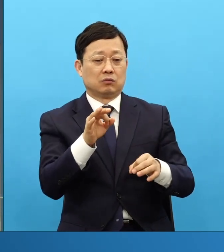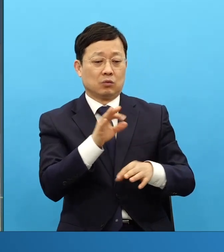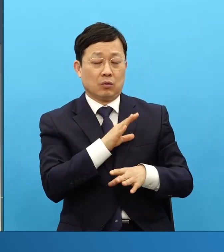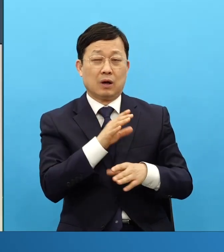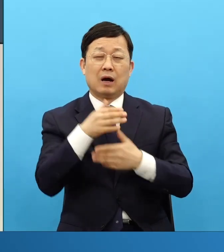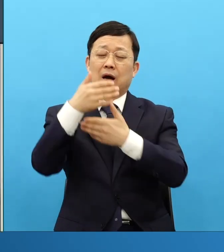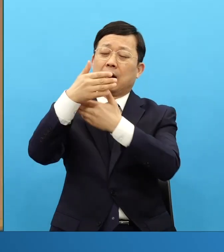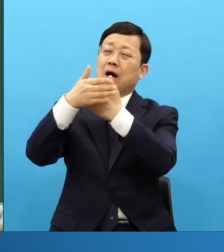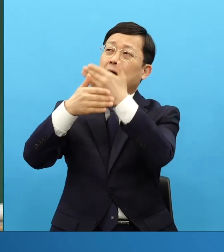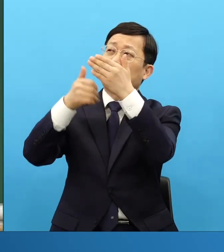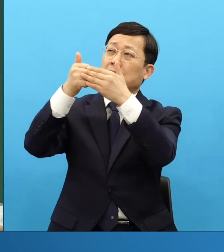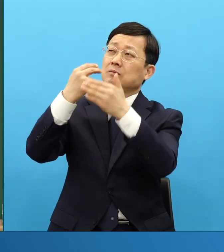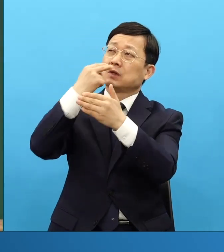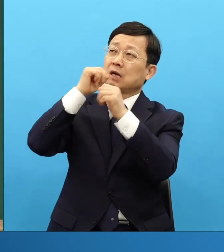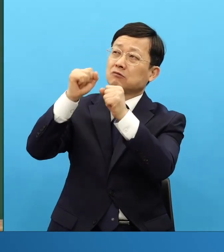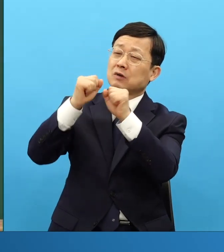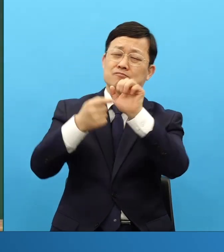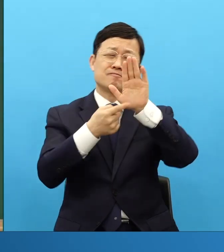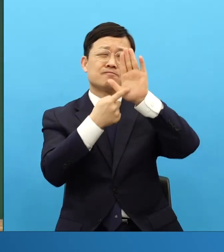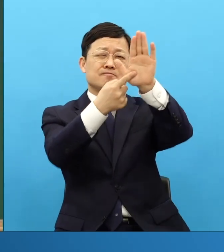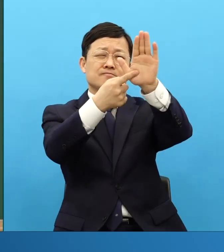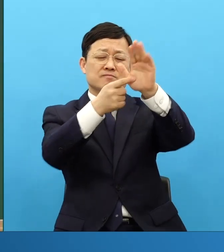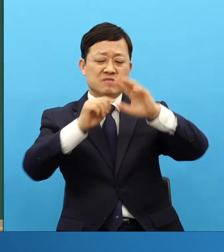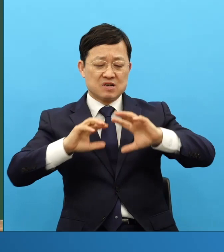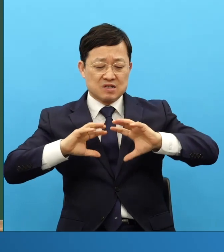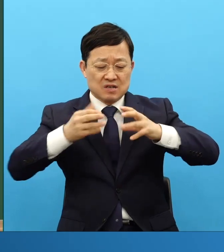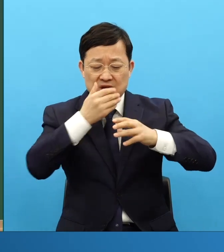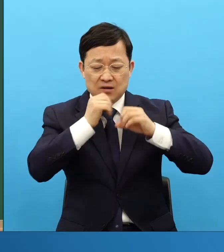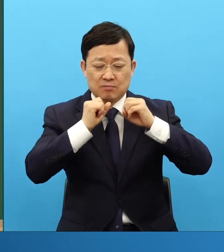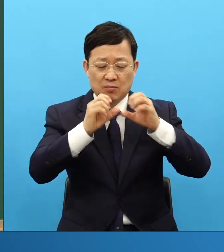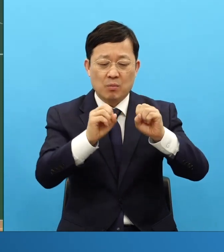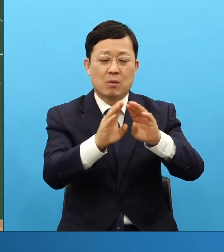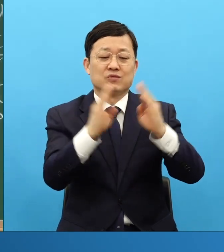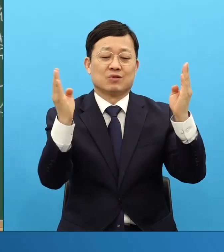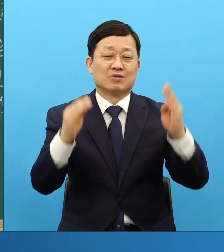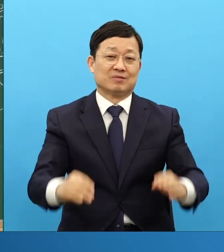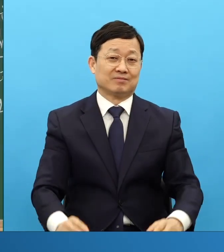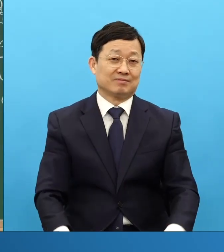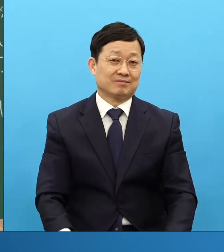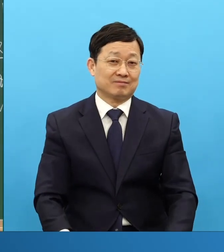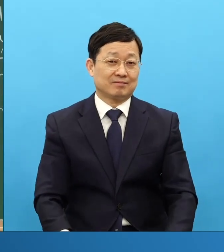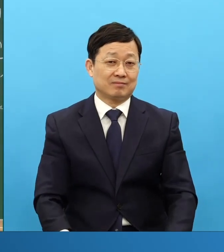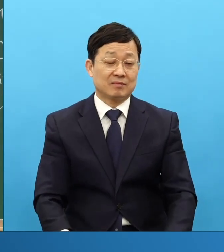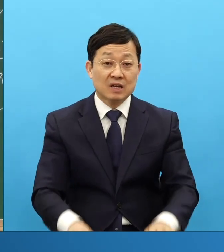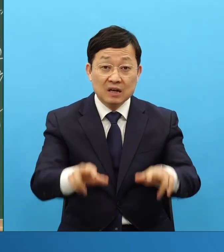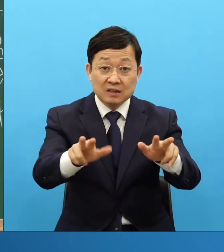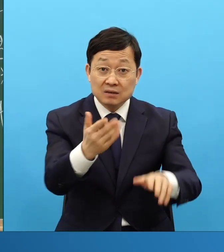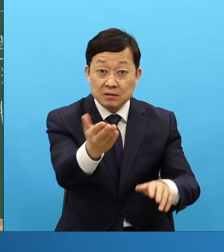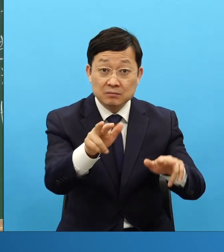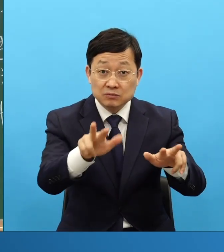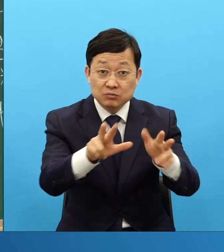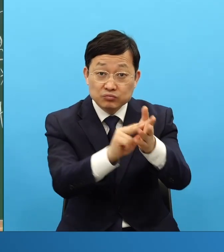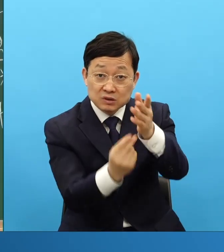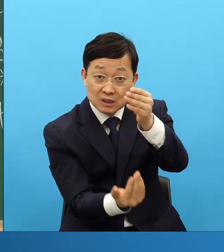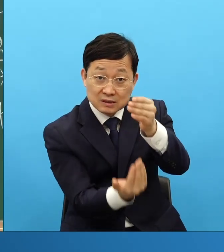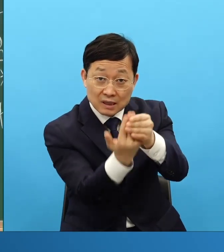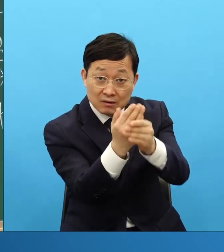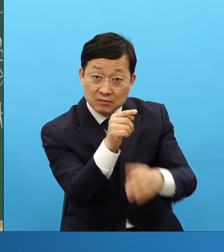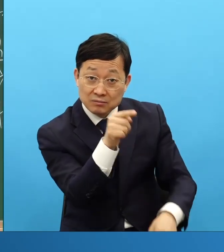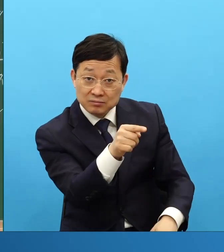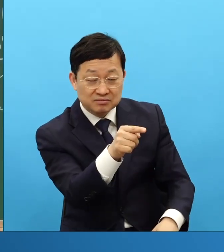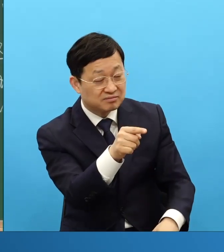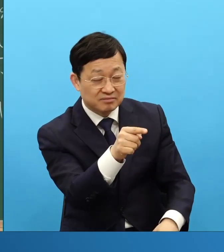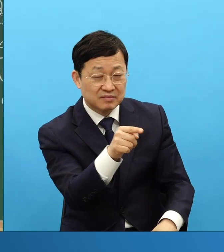to den lions and survived that. But God was thinking about world evangelization. 여러분에게 사건을 준 것처럼 보이지만은 하나님은